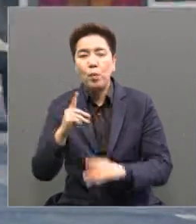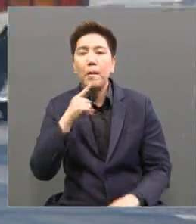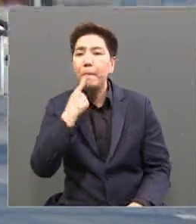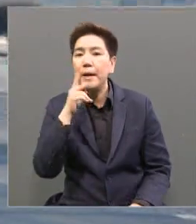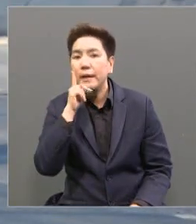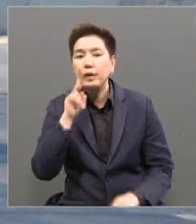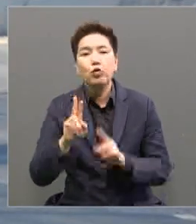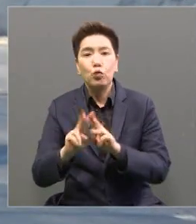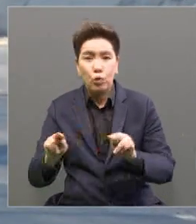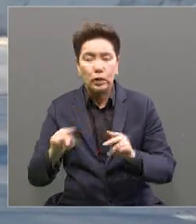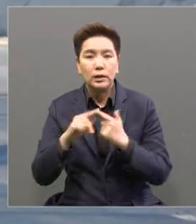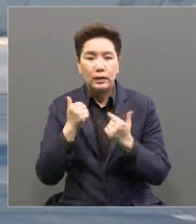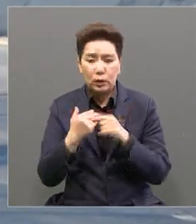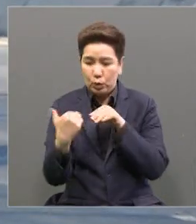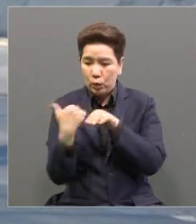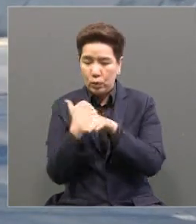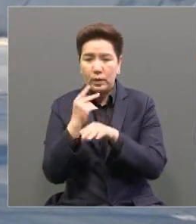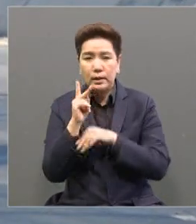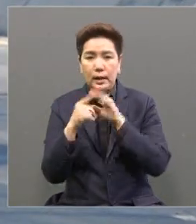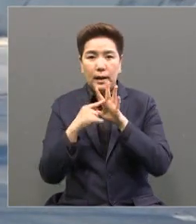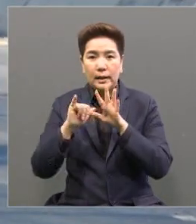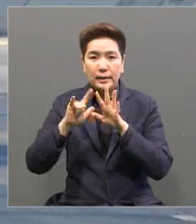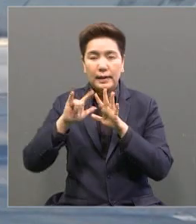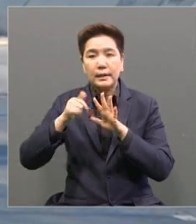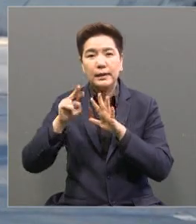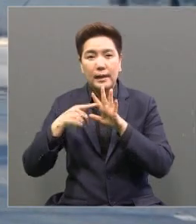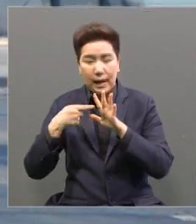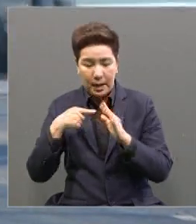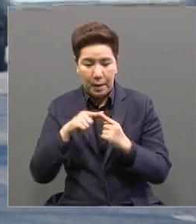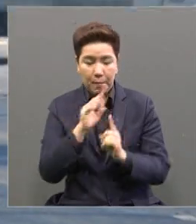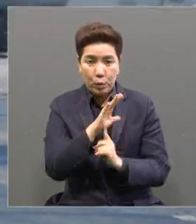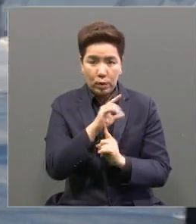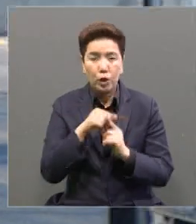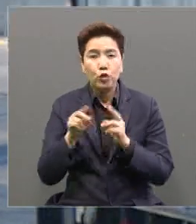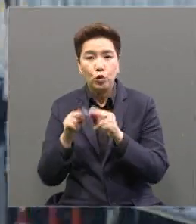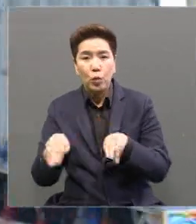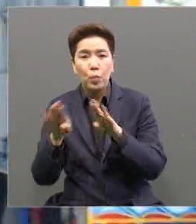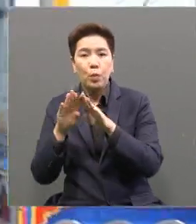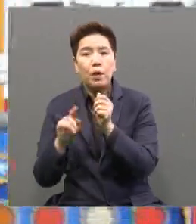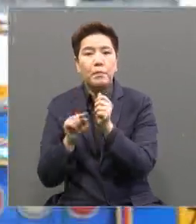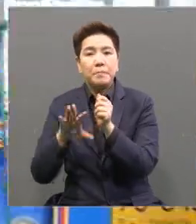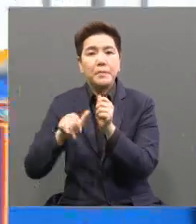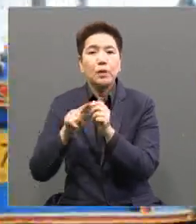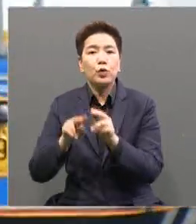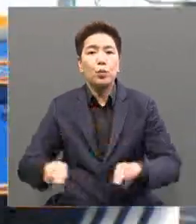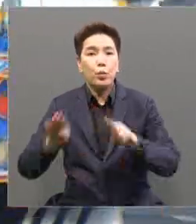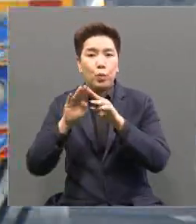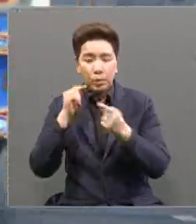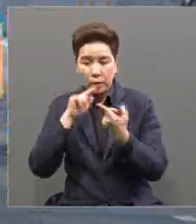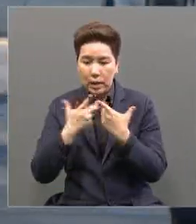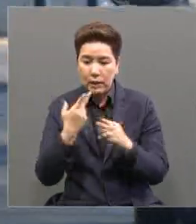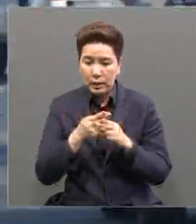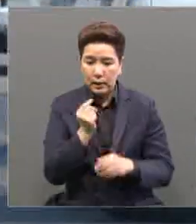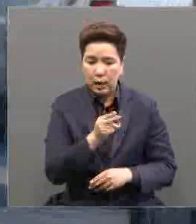ปากเกร็ดจังหวัดนนทบุรีบริเวณริมถนนกาญจนาภิเษกเขตบางขุนเทียนที่ตำบลนครปฐมอำเภอเมืองจังหวัดนครปฐมที่